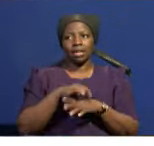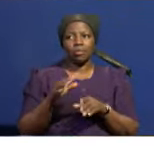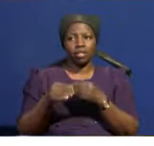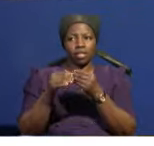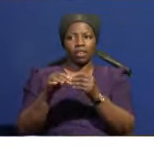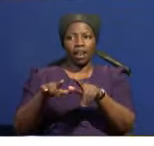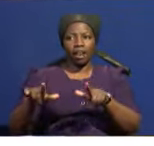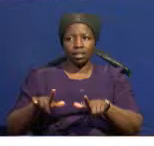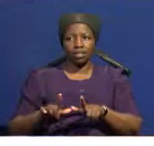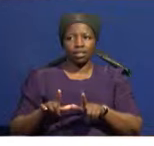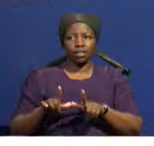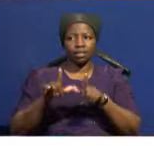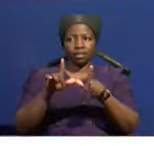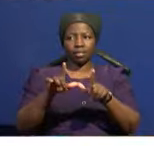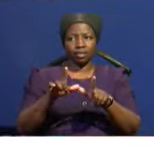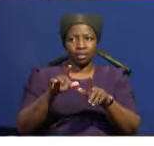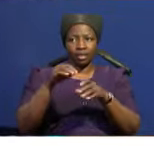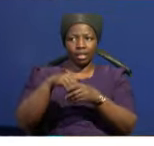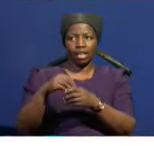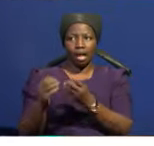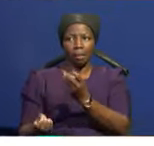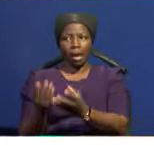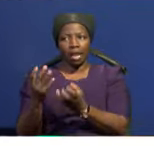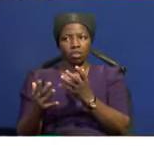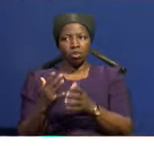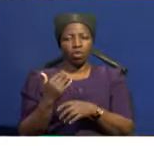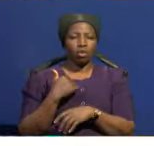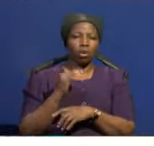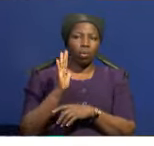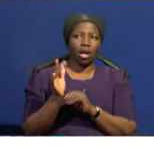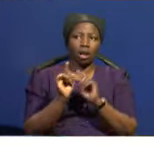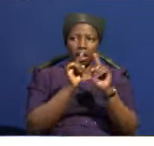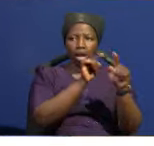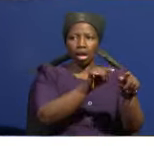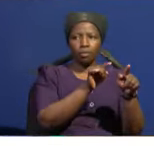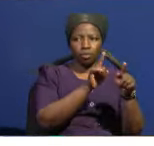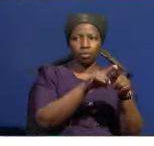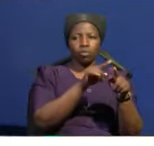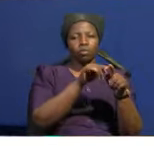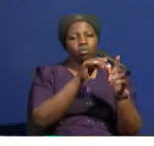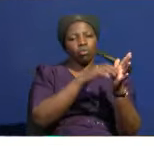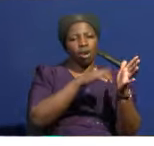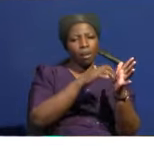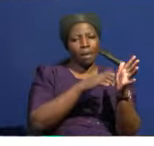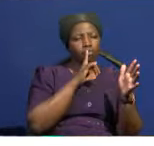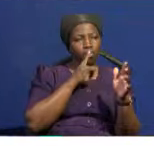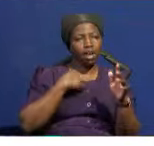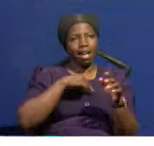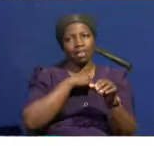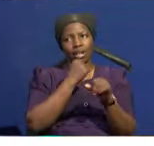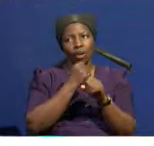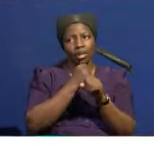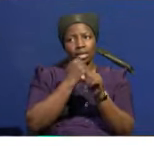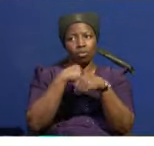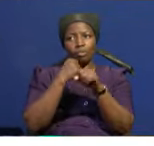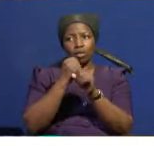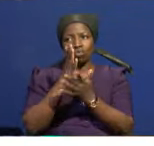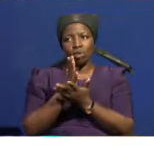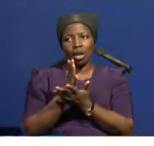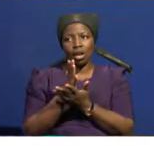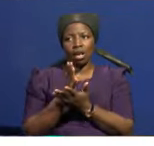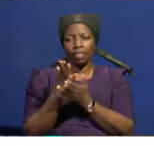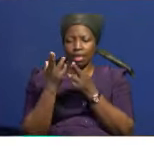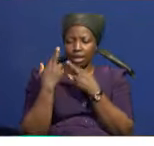Baringo, tuna titles zingine tutapatiana kule Ukambani. So kazi tunafanya tuhakikishe kuwa ile jukumu